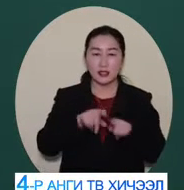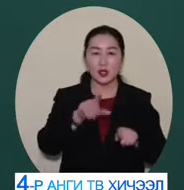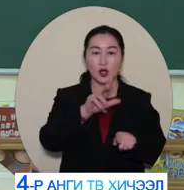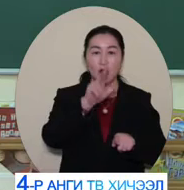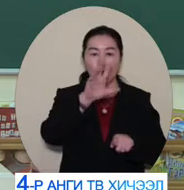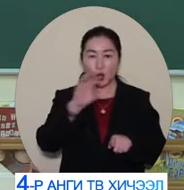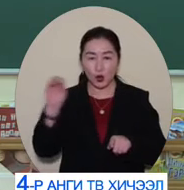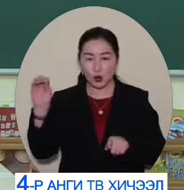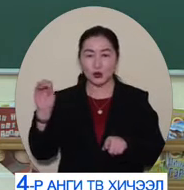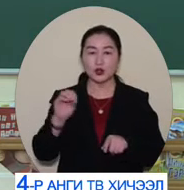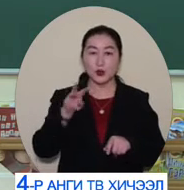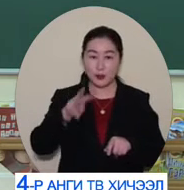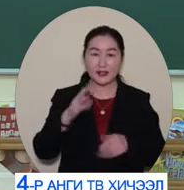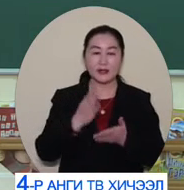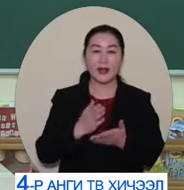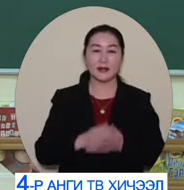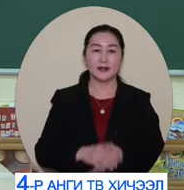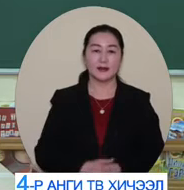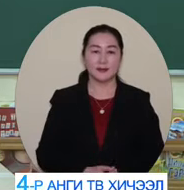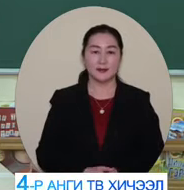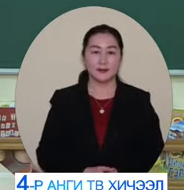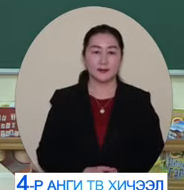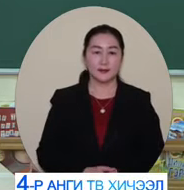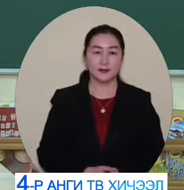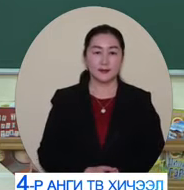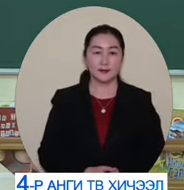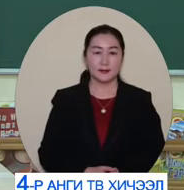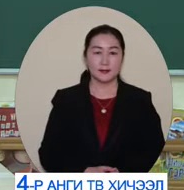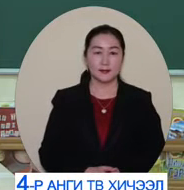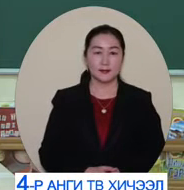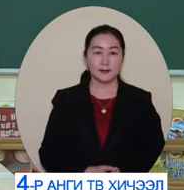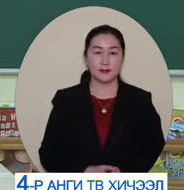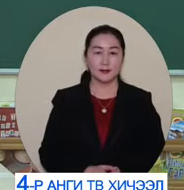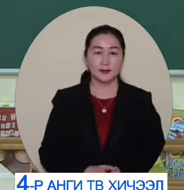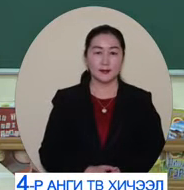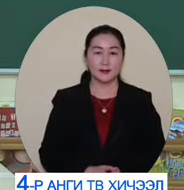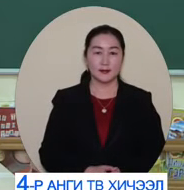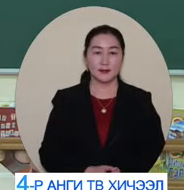бодит хэмжээг хэрхэн багасгах зурсан бэ гэдгийг бүгдээрээ хүснэгт энэ тэмдэглэж үзье хүүхдүүдээ.